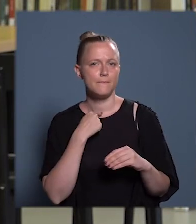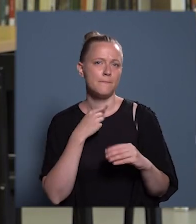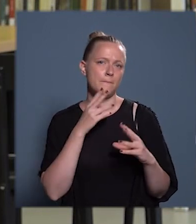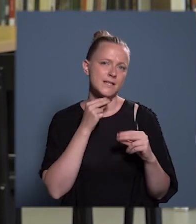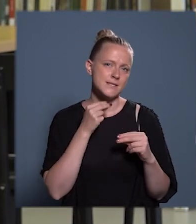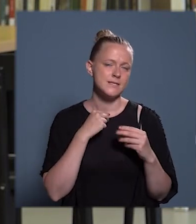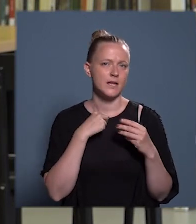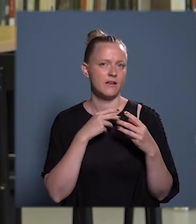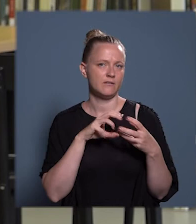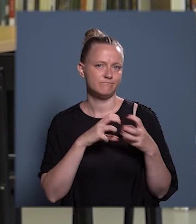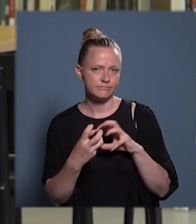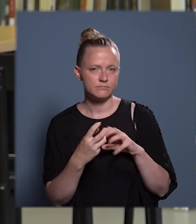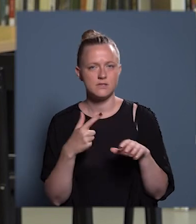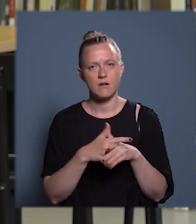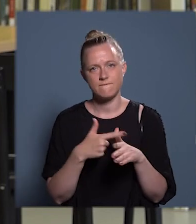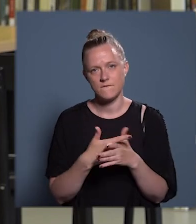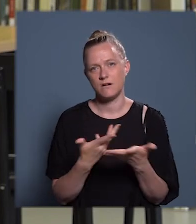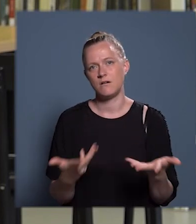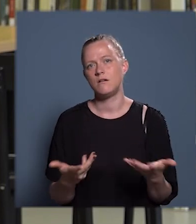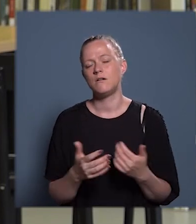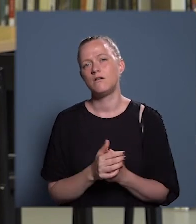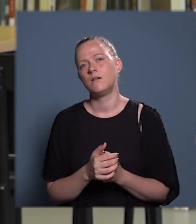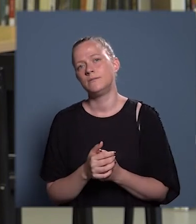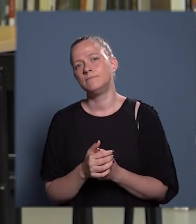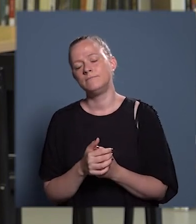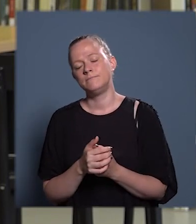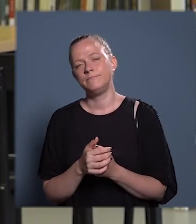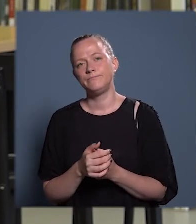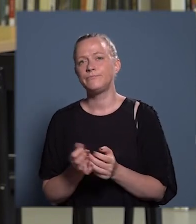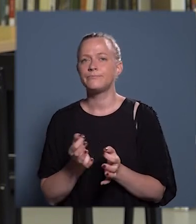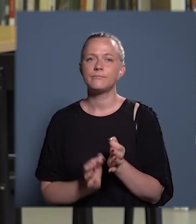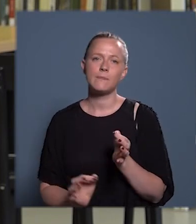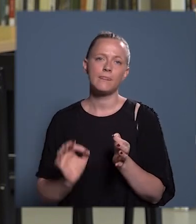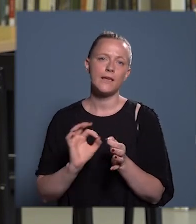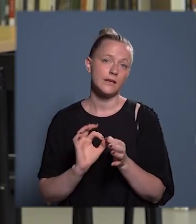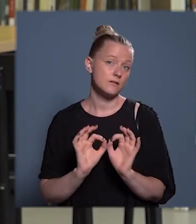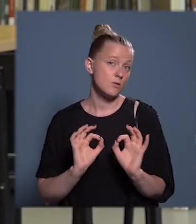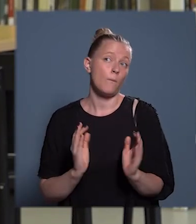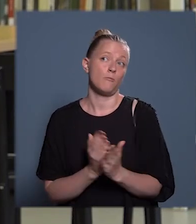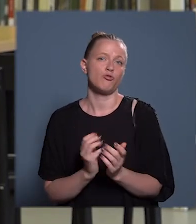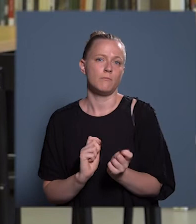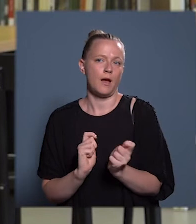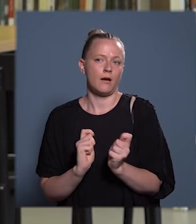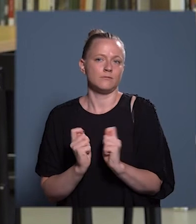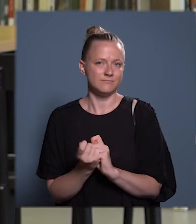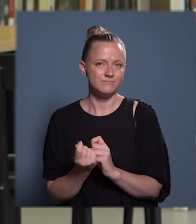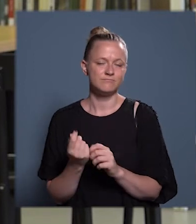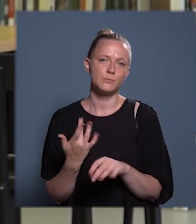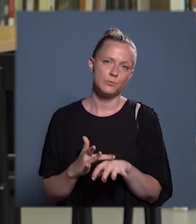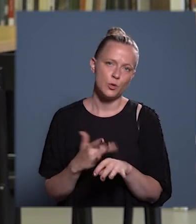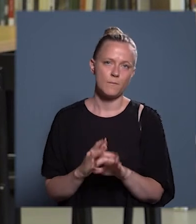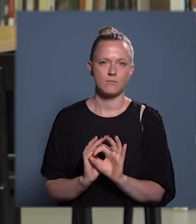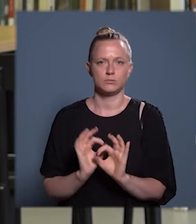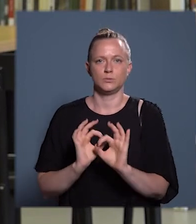beszéd zavar. És úgyhogy egész jól most már próbálom